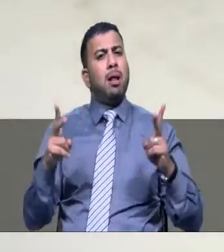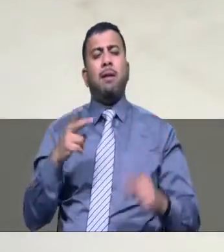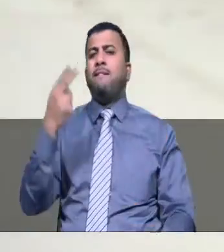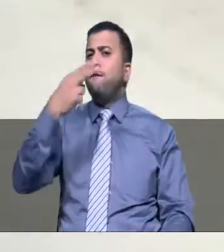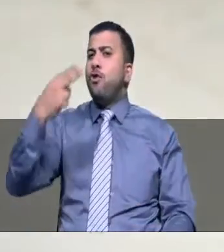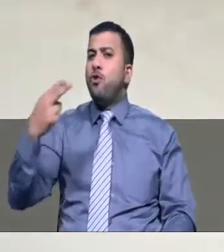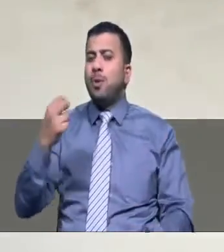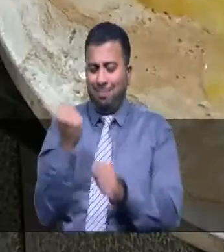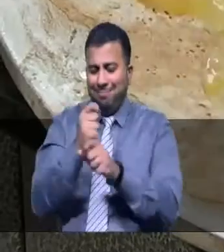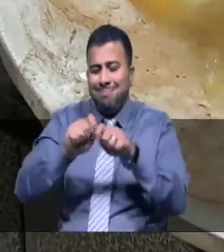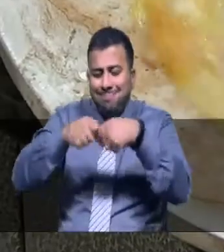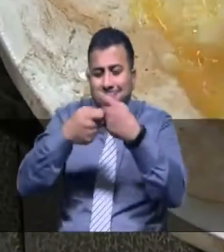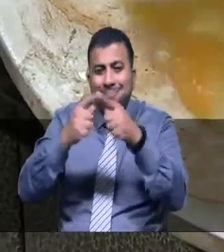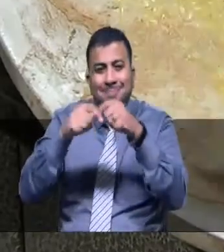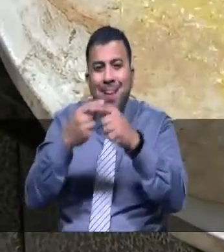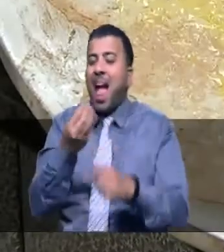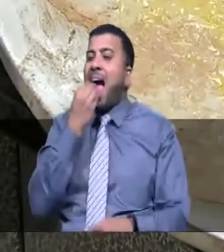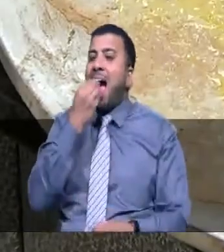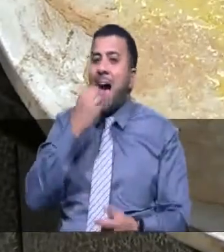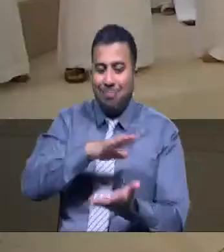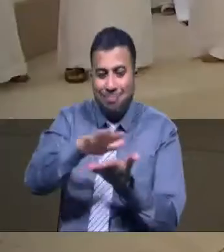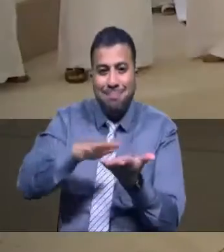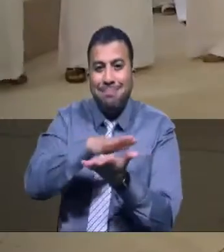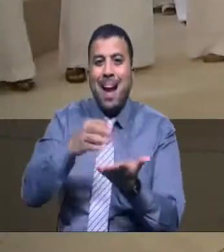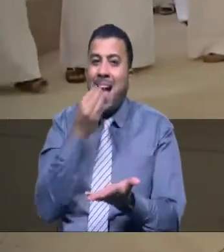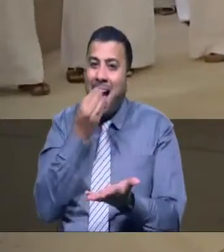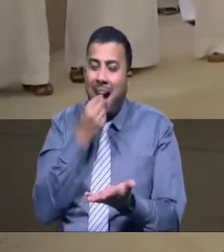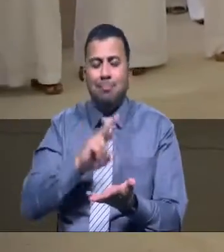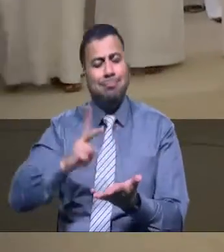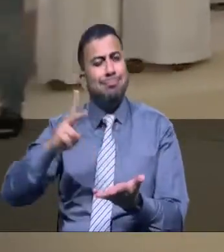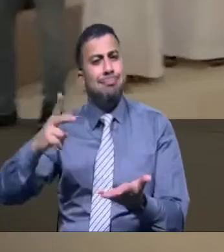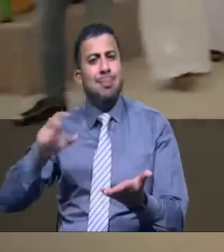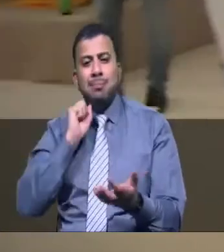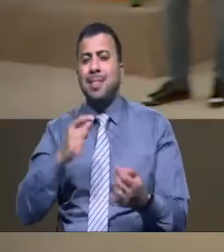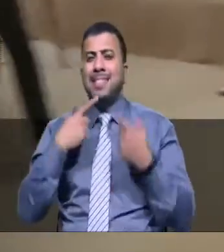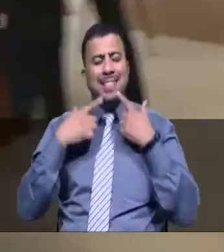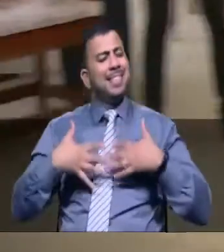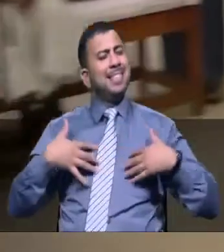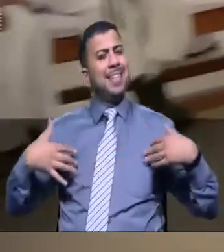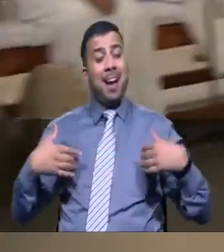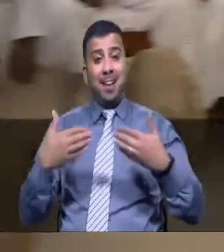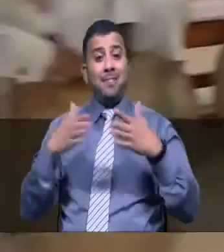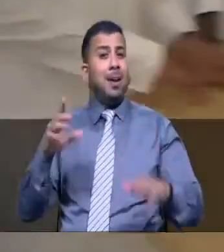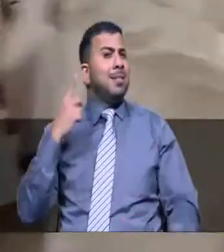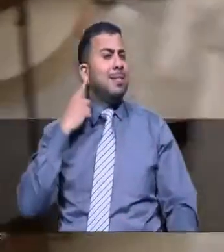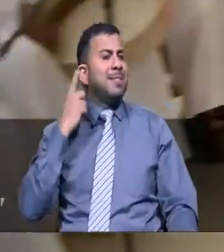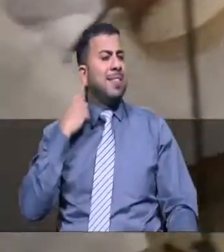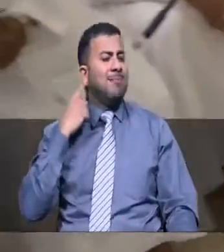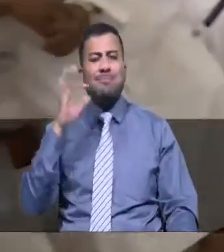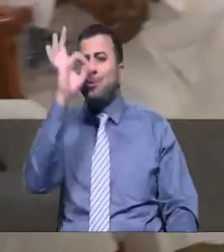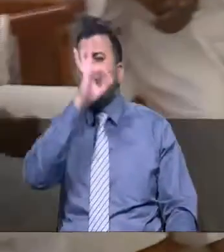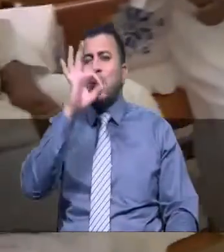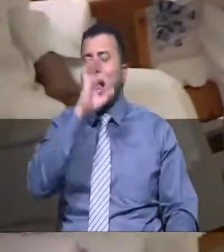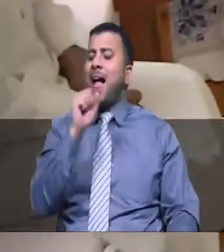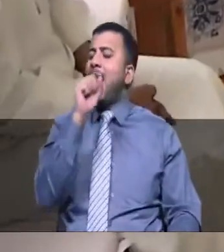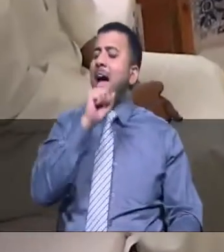كالفنون والحرف اليدوية والأكلات الشعبية وغيرها، كما استمتع الحضور خلال الافتتاح بسماع بعض من الفنون